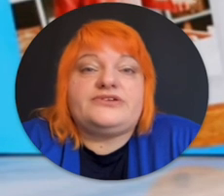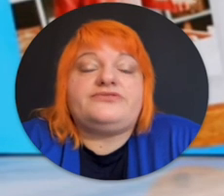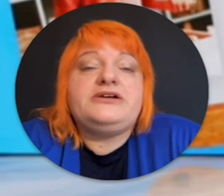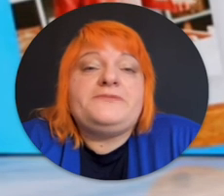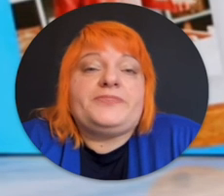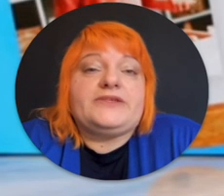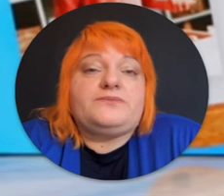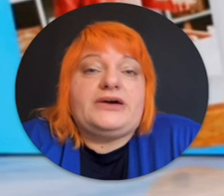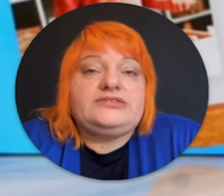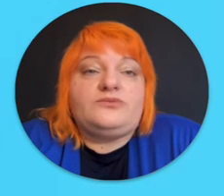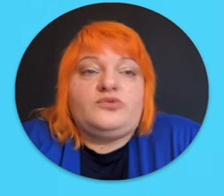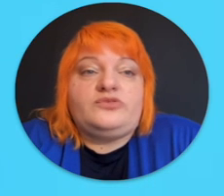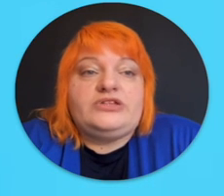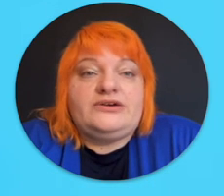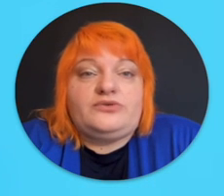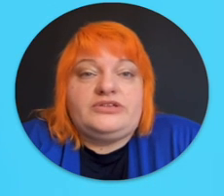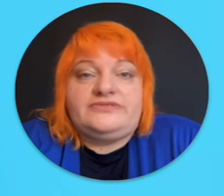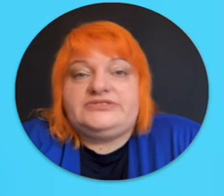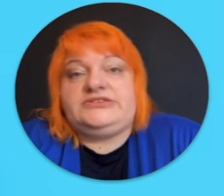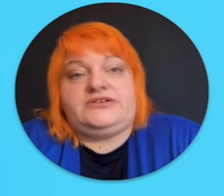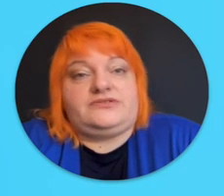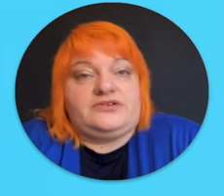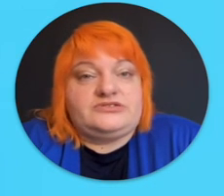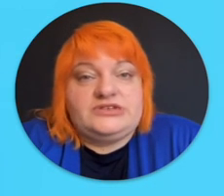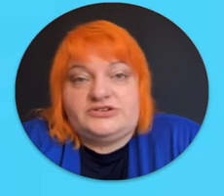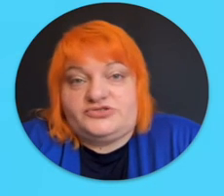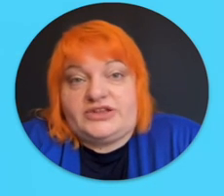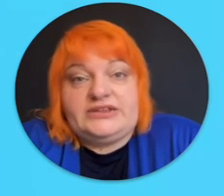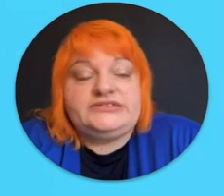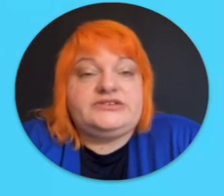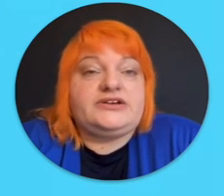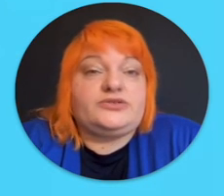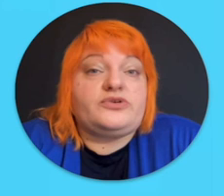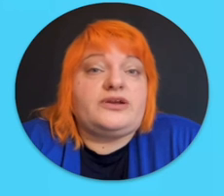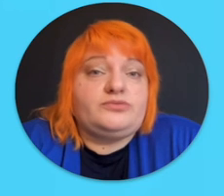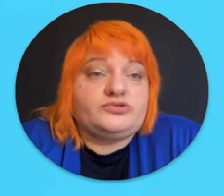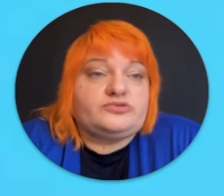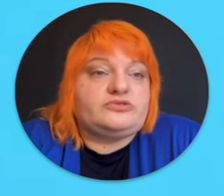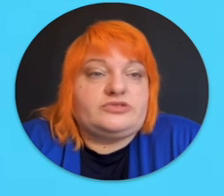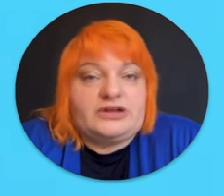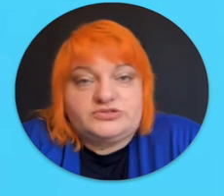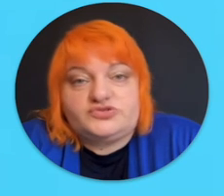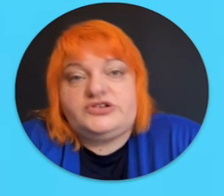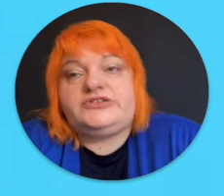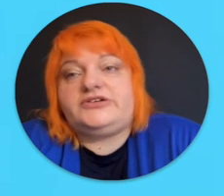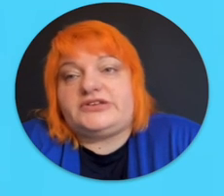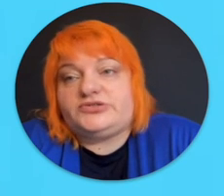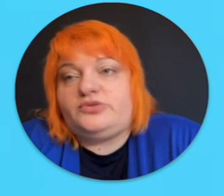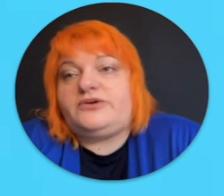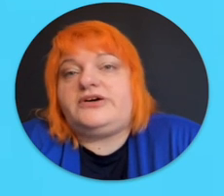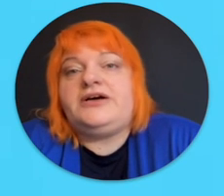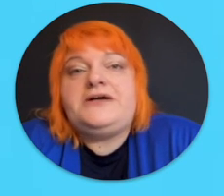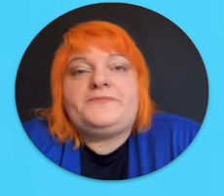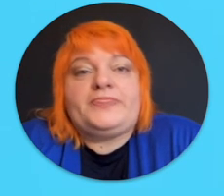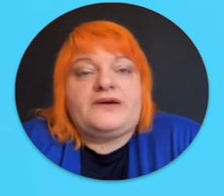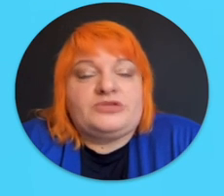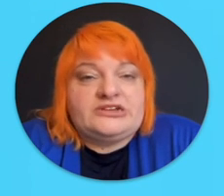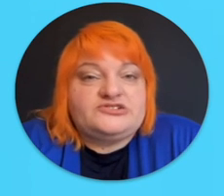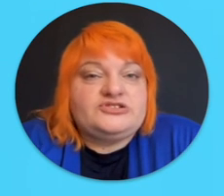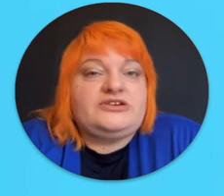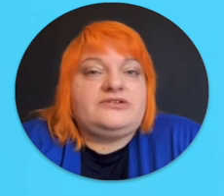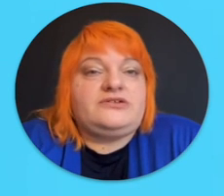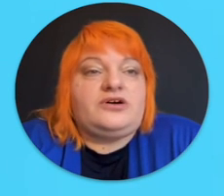прямых эфиров. Поэтому далеко не все тележурналисты, которые работают на сюжетах, на съемках,